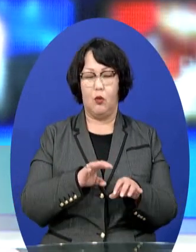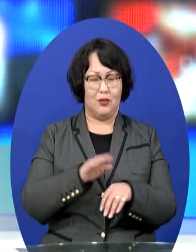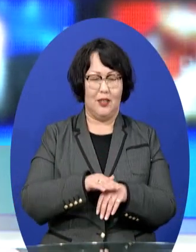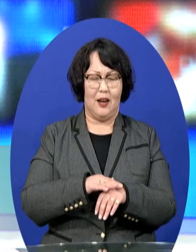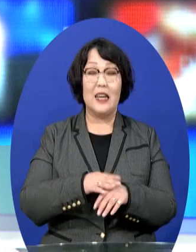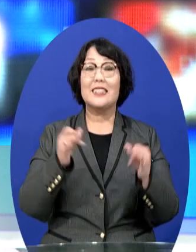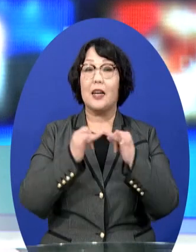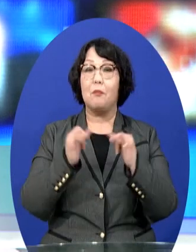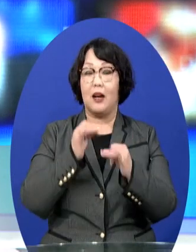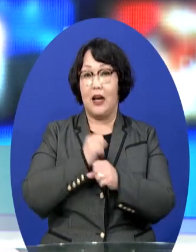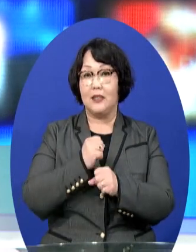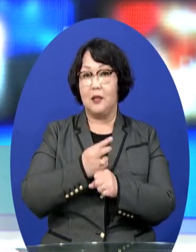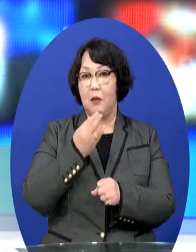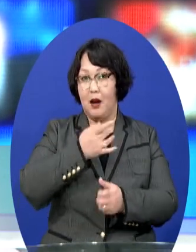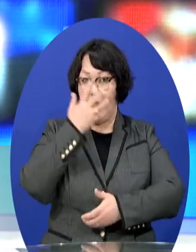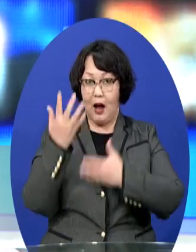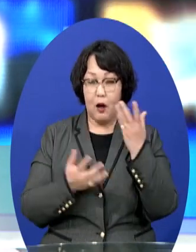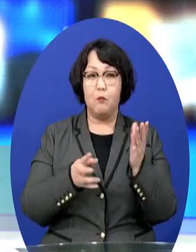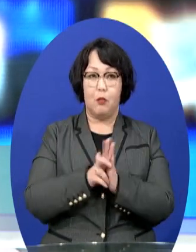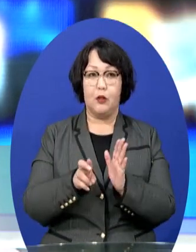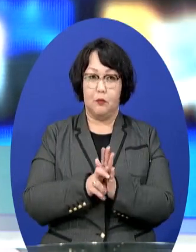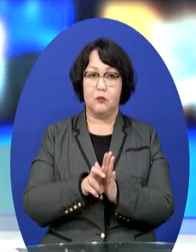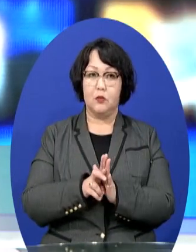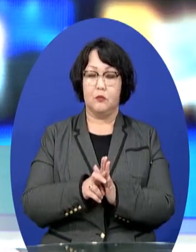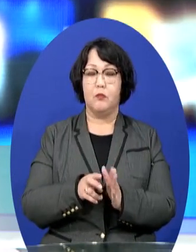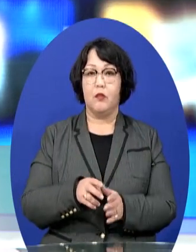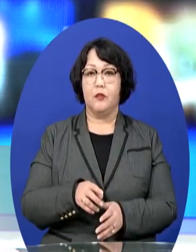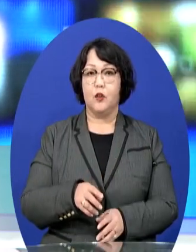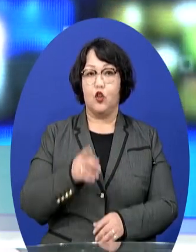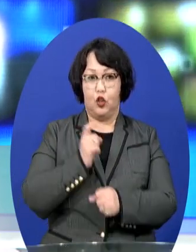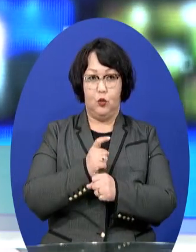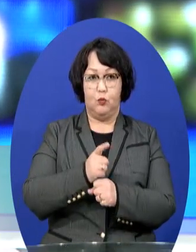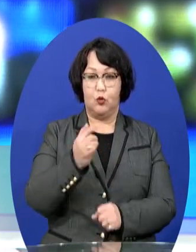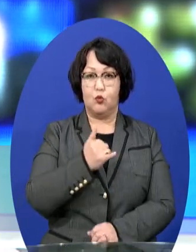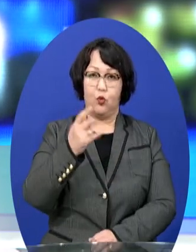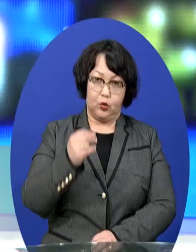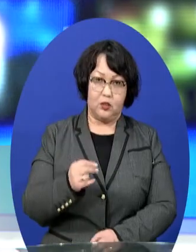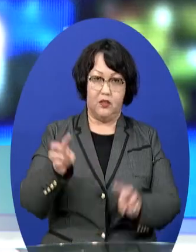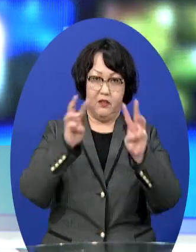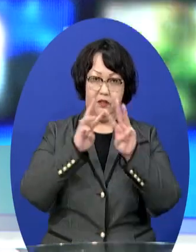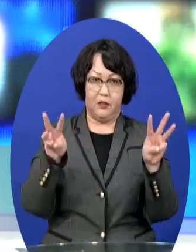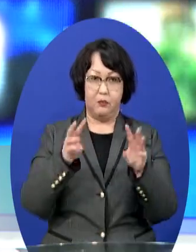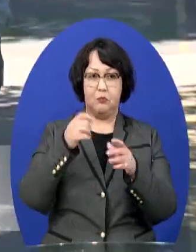байгааг тэд хэлсэн юм а. Манай улсад хөдөлмөр зуучийн цахим ганцхан сайт ажиллаж байна.